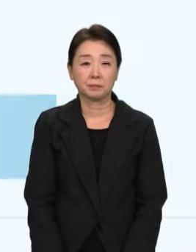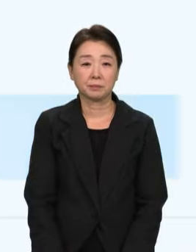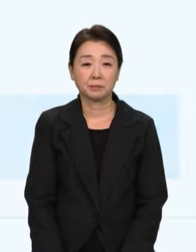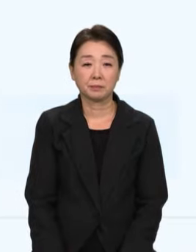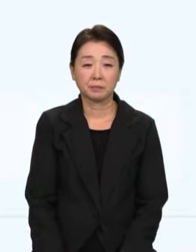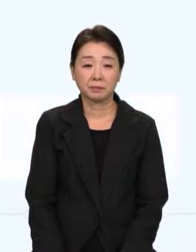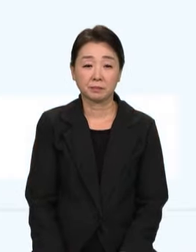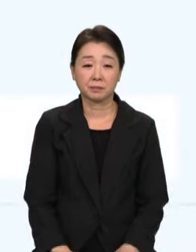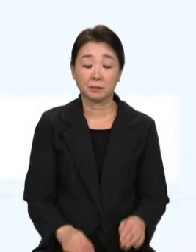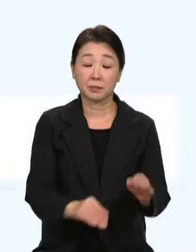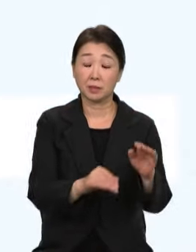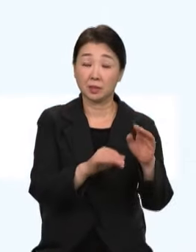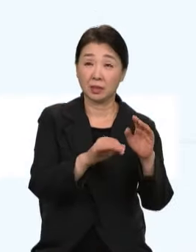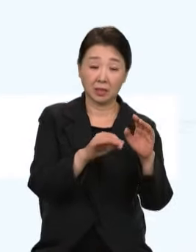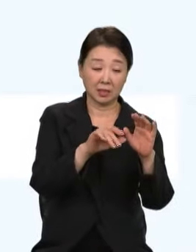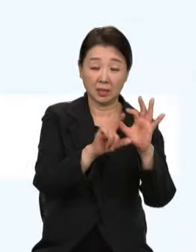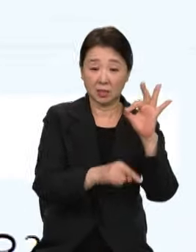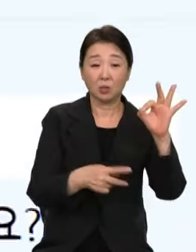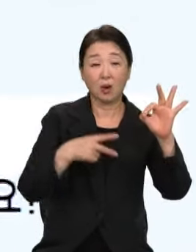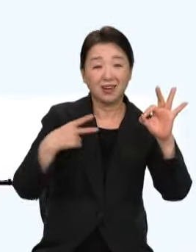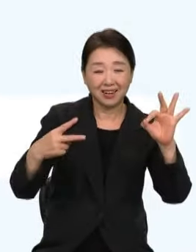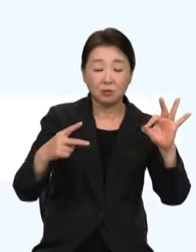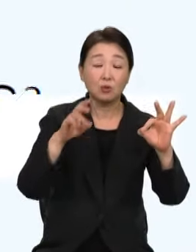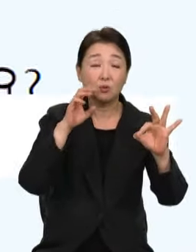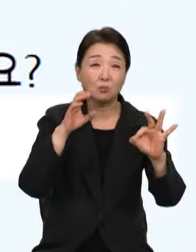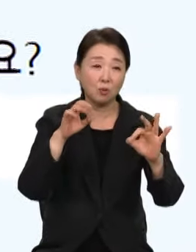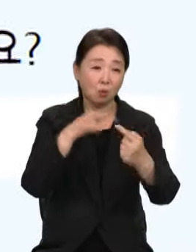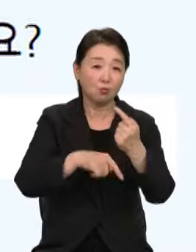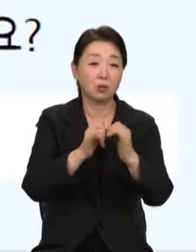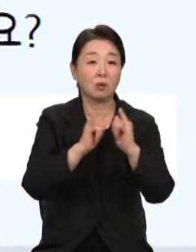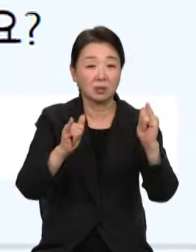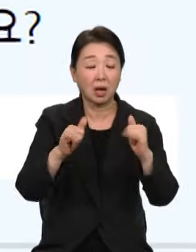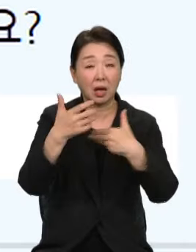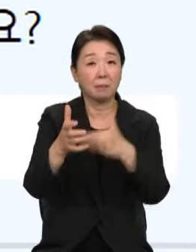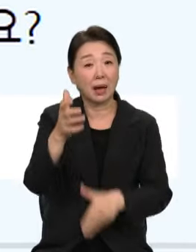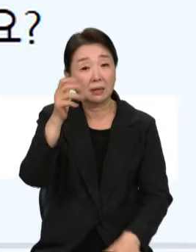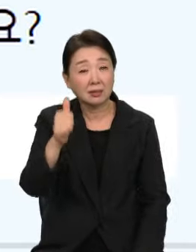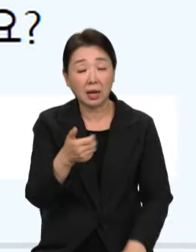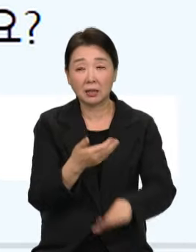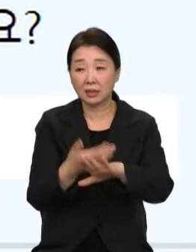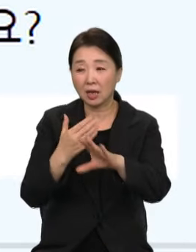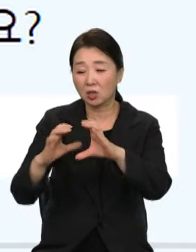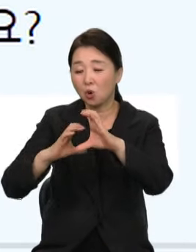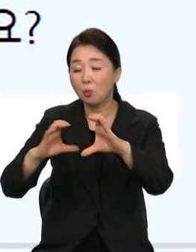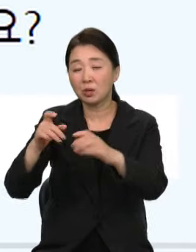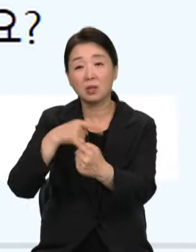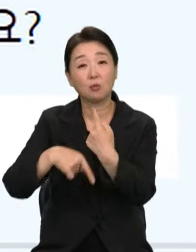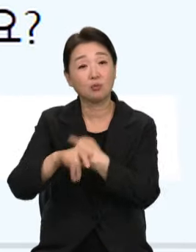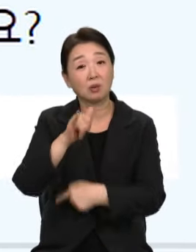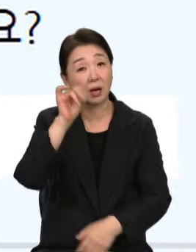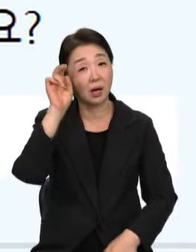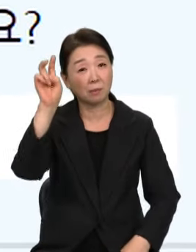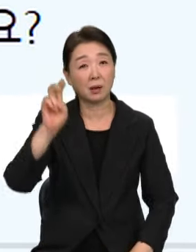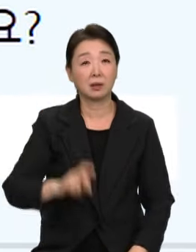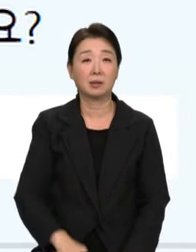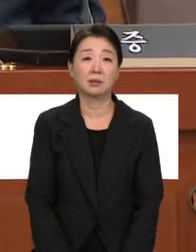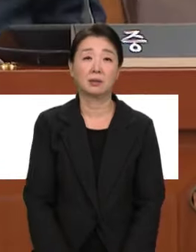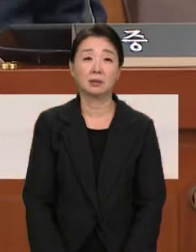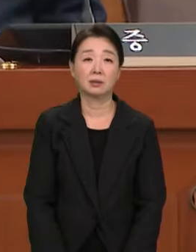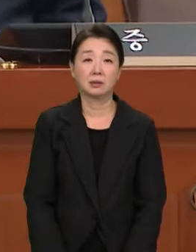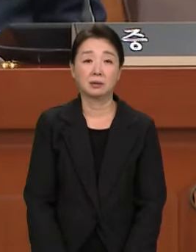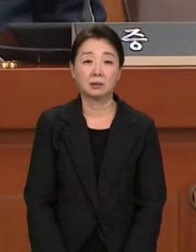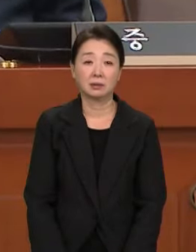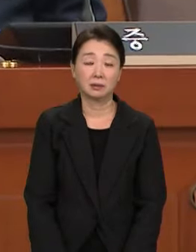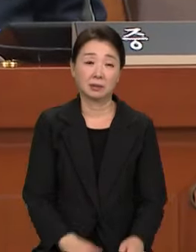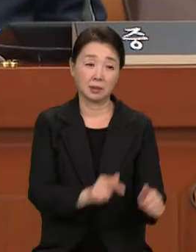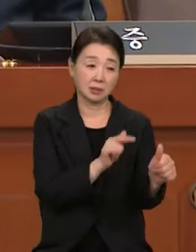카페 운영자를 방장님으로 부르는 댓글이 달려 카페뿐 아니라 다른 커뮤니티가 운영되고 있는 정황도 포착됐습니다. 임